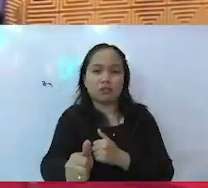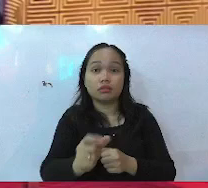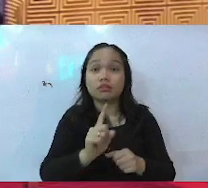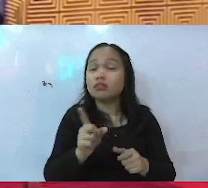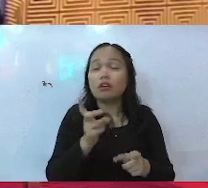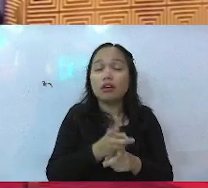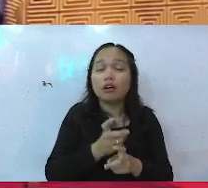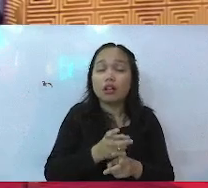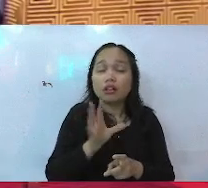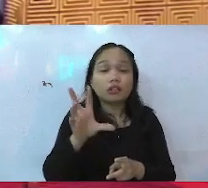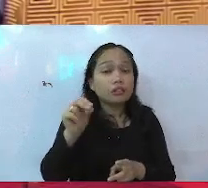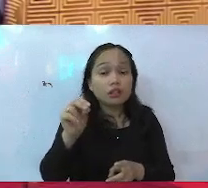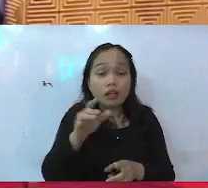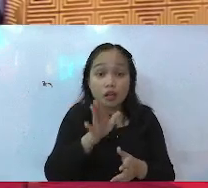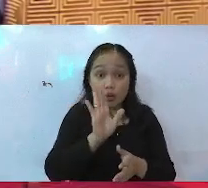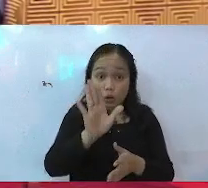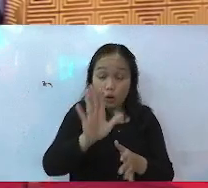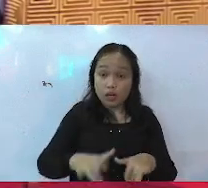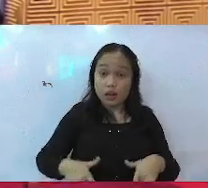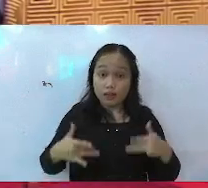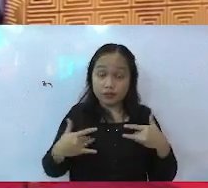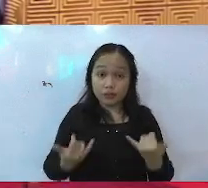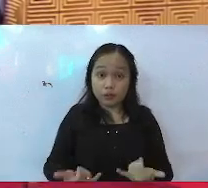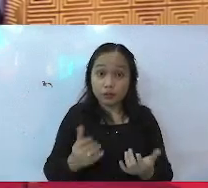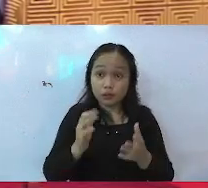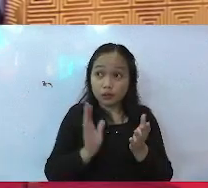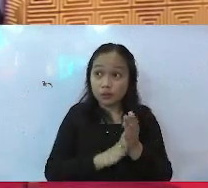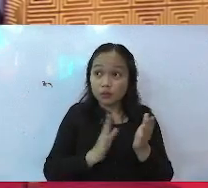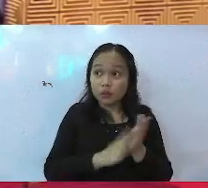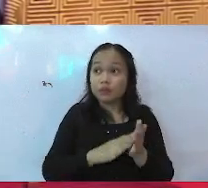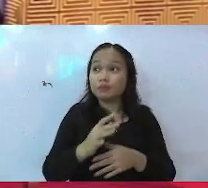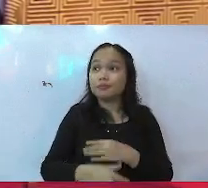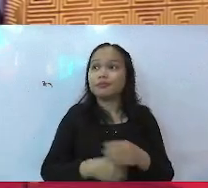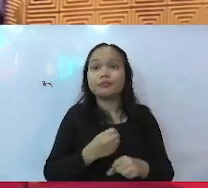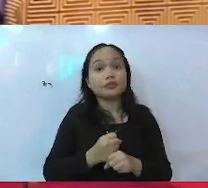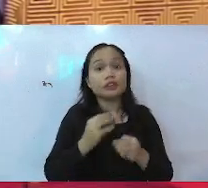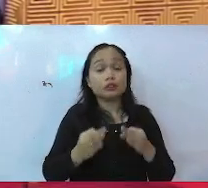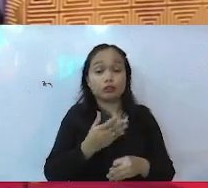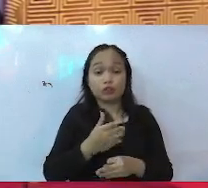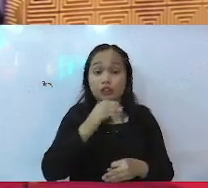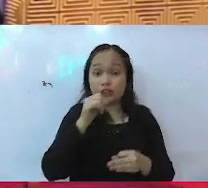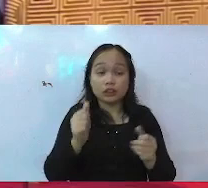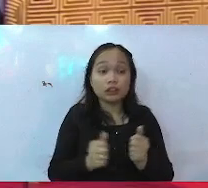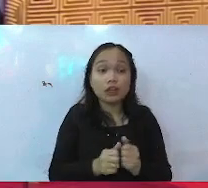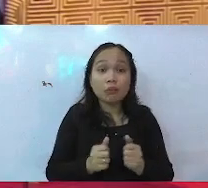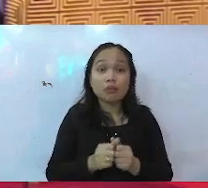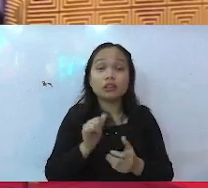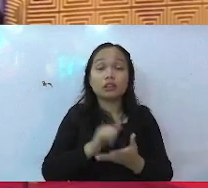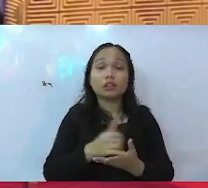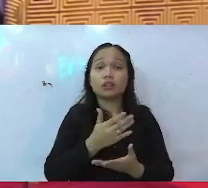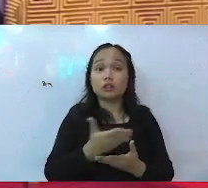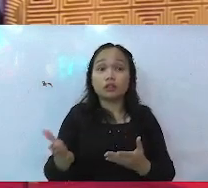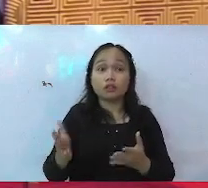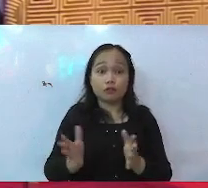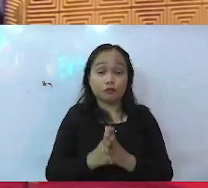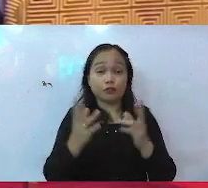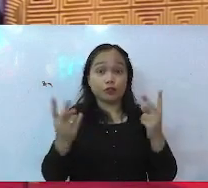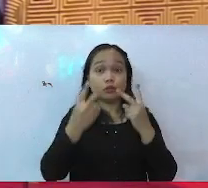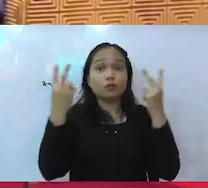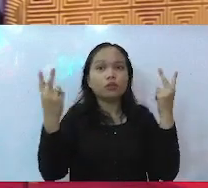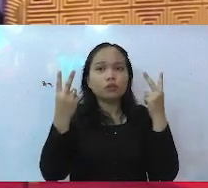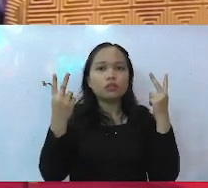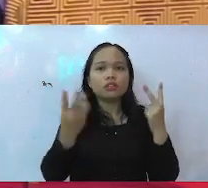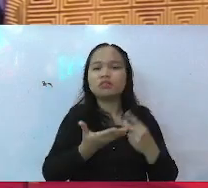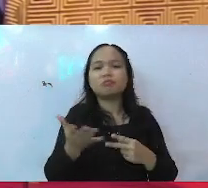nga yung takbuhin niyo ngayon ngayong school year p hindi niyo sinama ang pagiging Victorious ninyo sa takbuhin ninyo